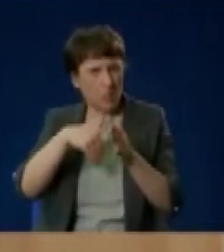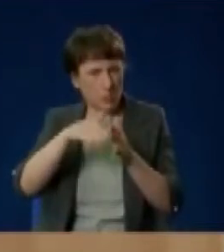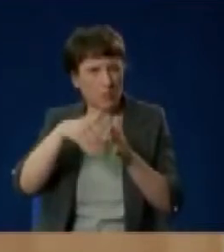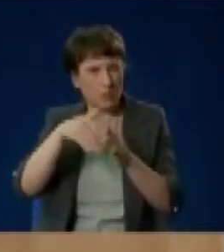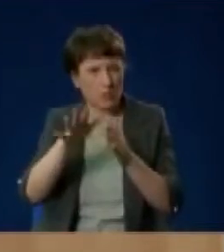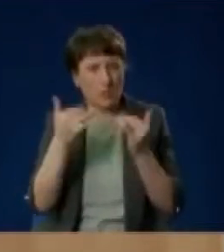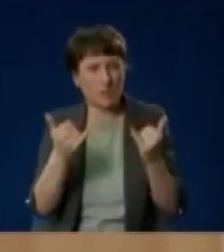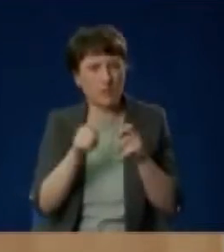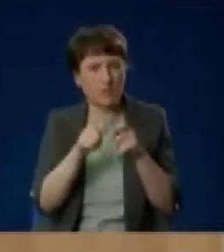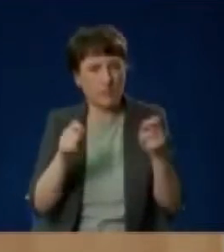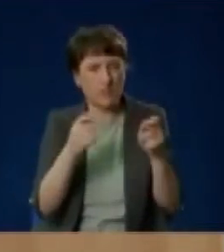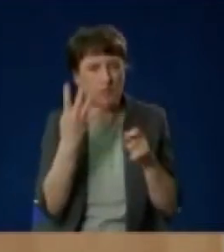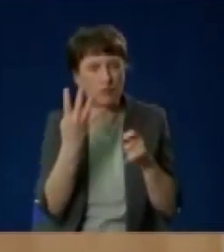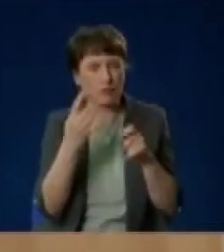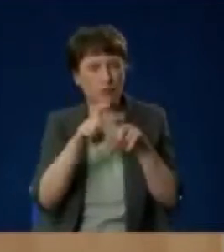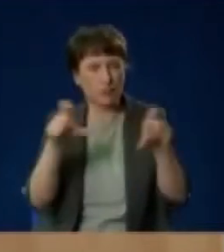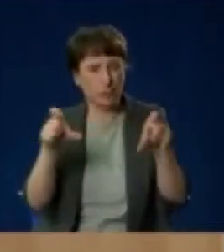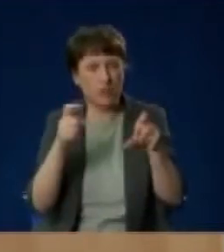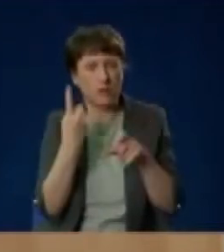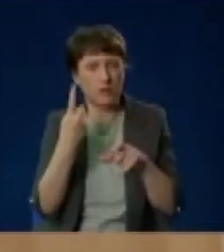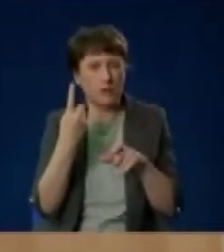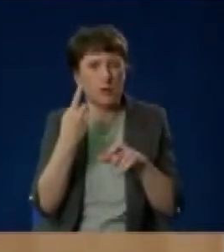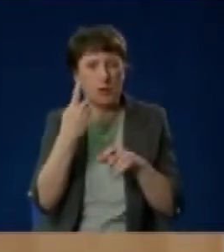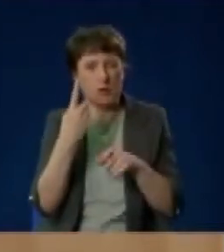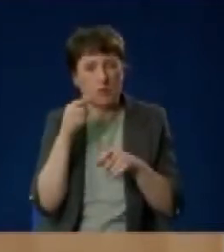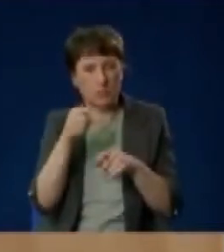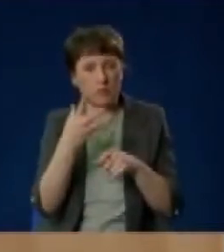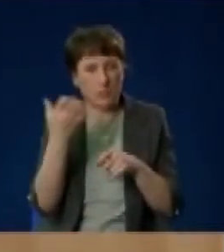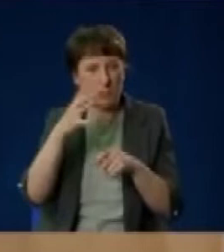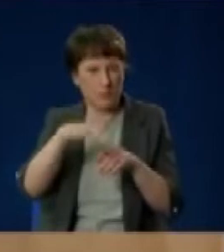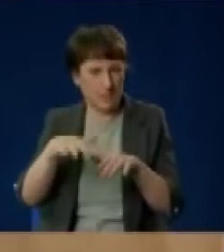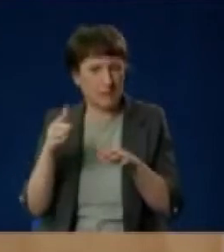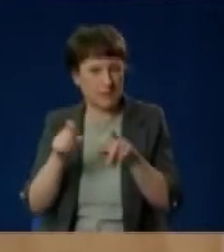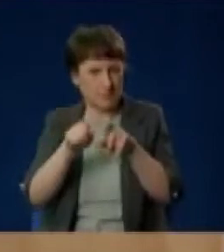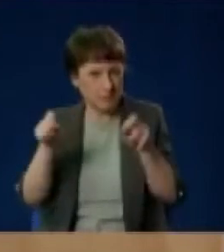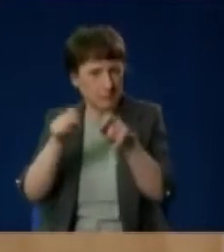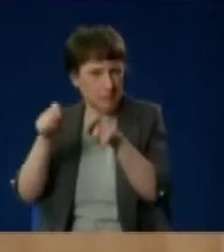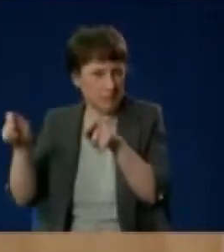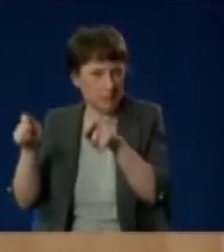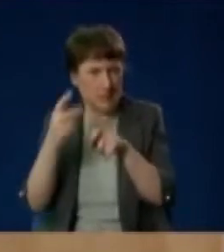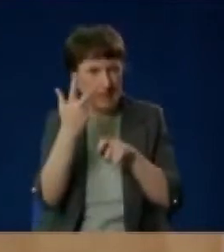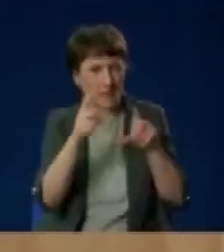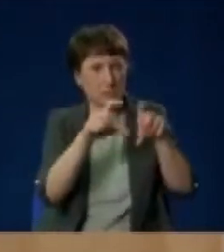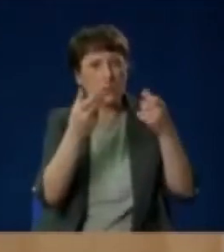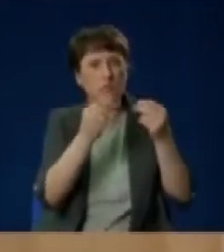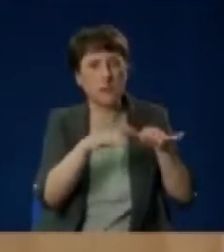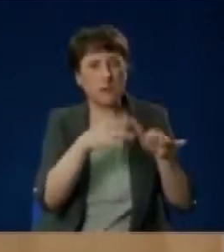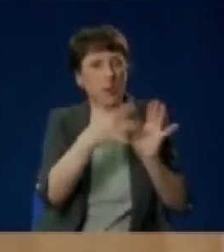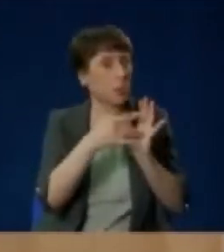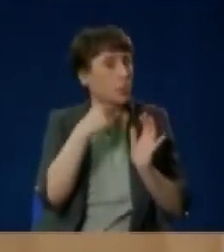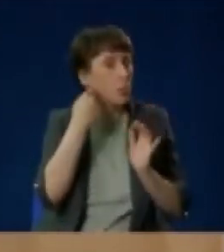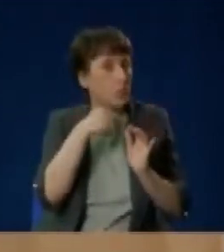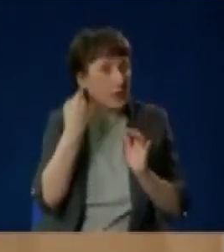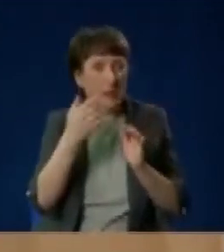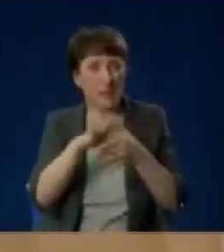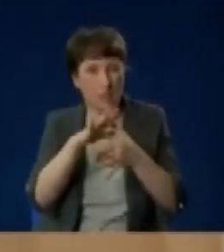введены 4 школы на более чем 1500 новых учебных мест. 3 из них в городе Тюмени,